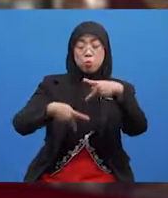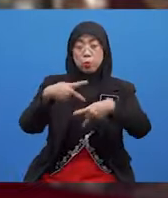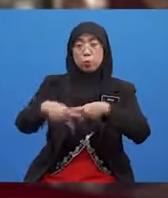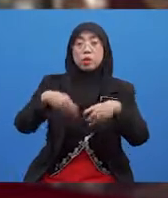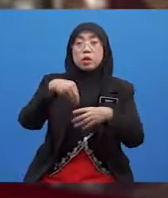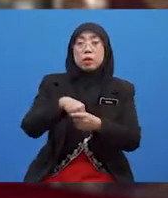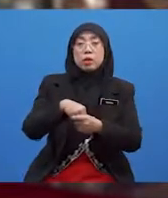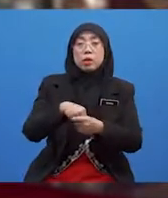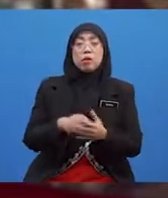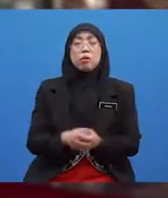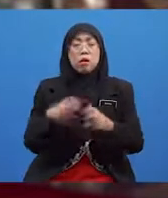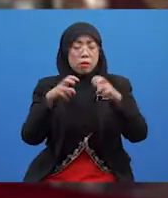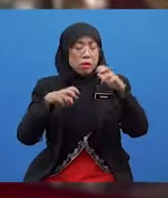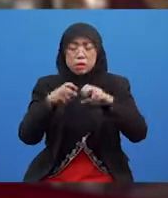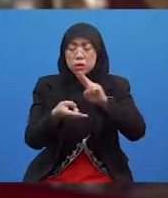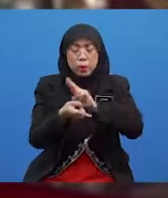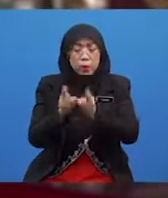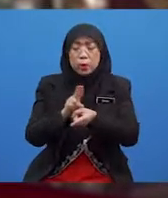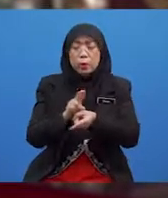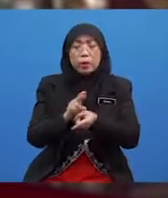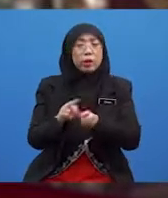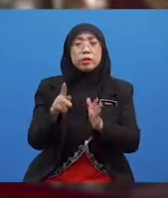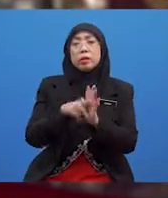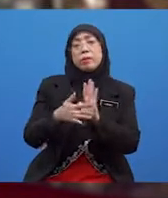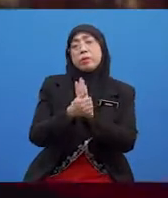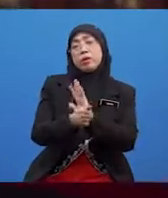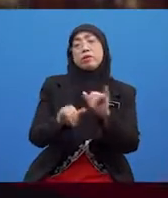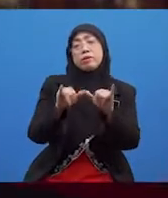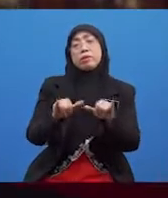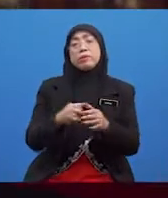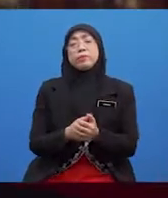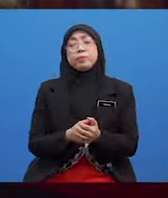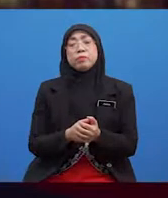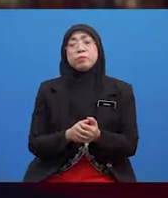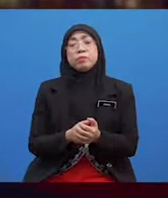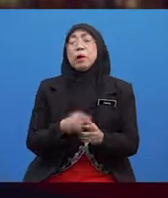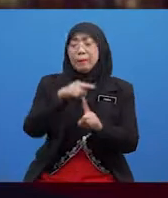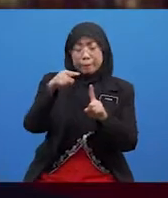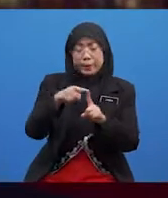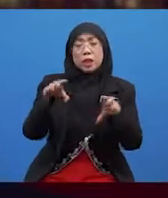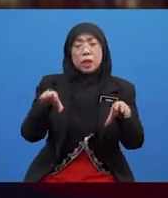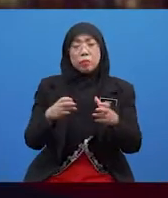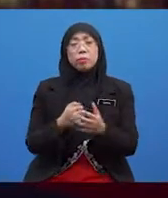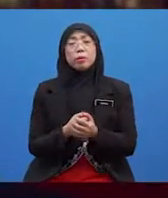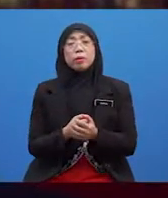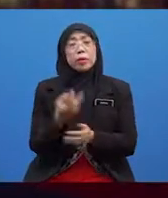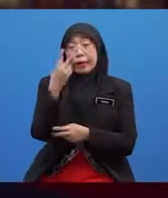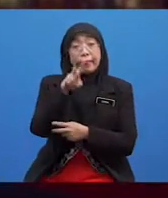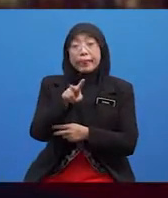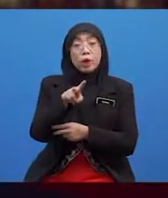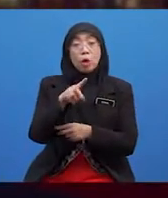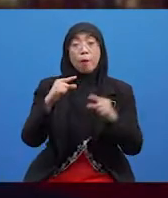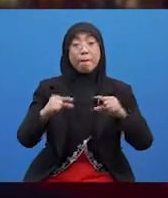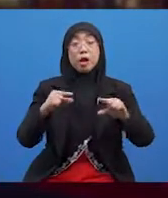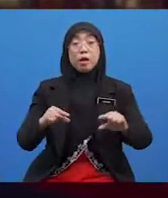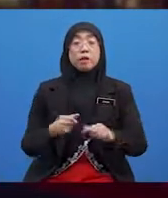dalaman yang mengkaji perubahan kemahiran yang kekal, yang wujud hasil daripada pergerakan